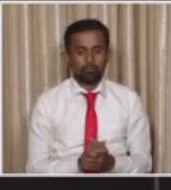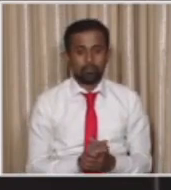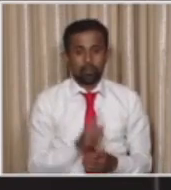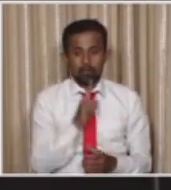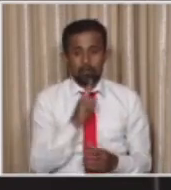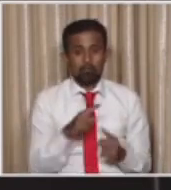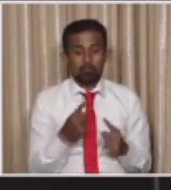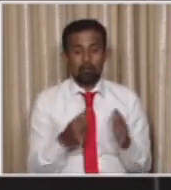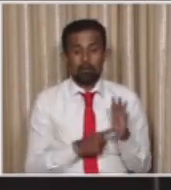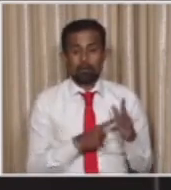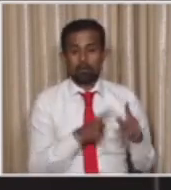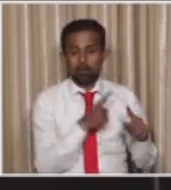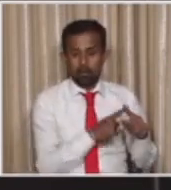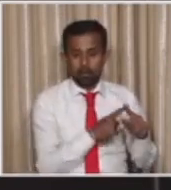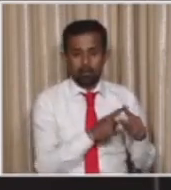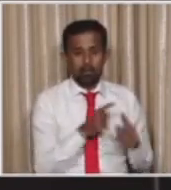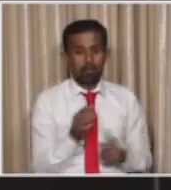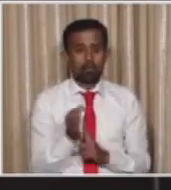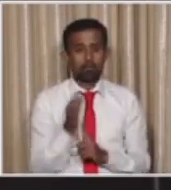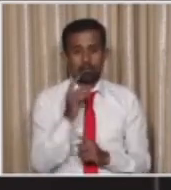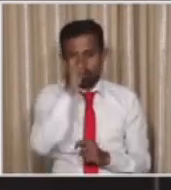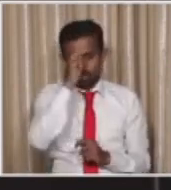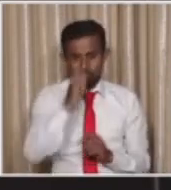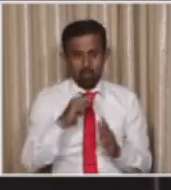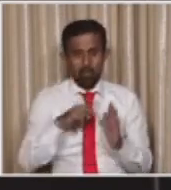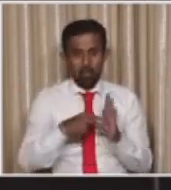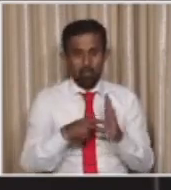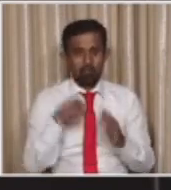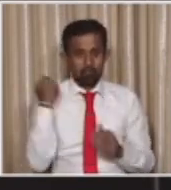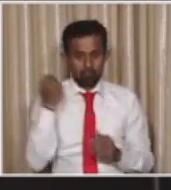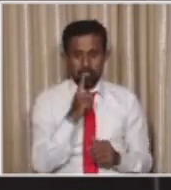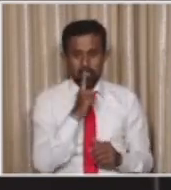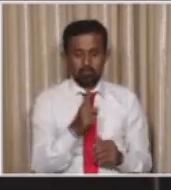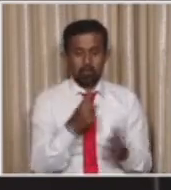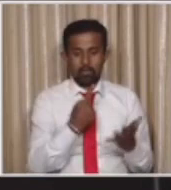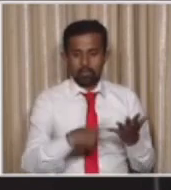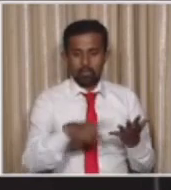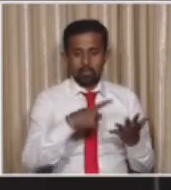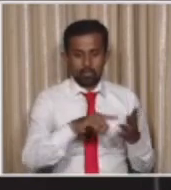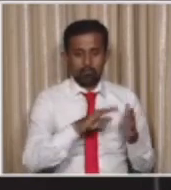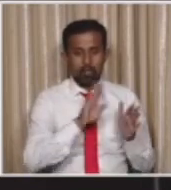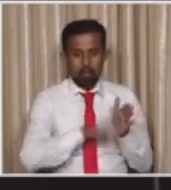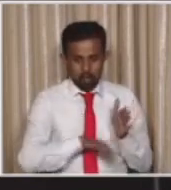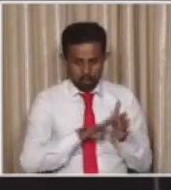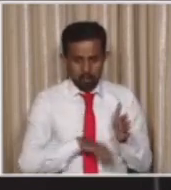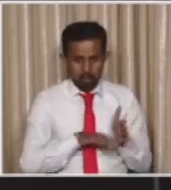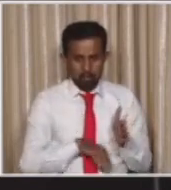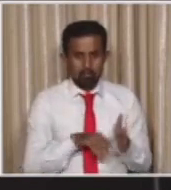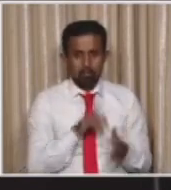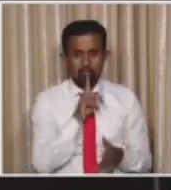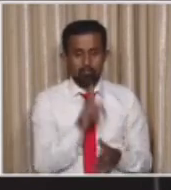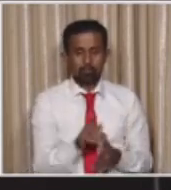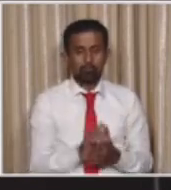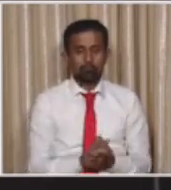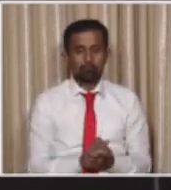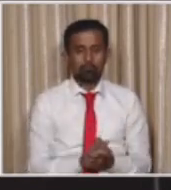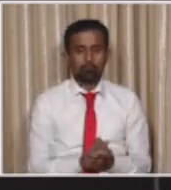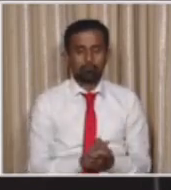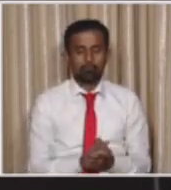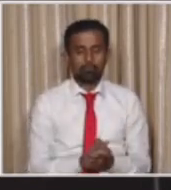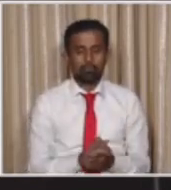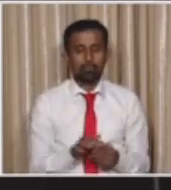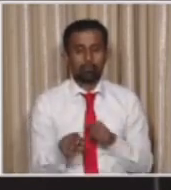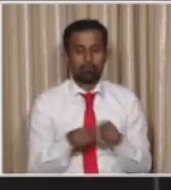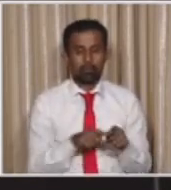තියෙන සෙස් බද්ද අද ජනාධිපතිතුමා ඒ ආයෝය කතා විදිහට කිව්වා එකින් එක ඉවත් කළ යුතුයි කියලා ඒක ඉවත් කරගෙන යනවා ඒ වගේම තමයි අපි